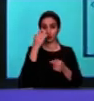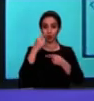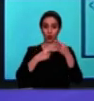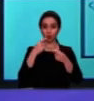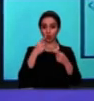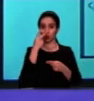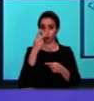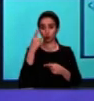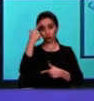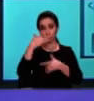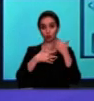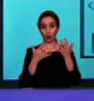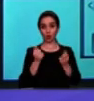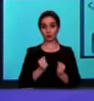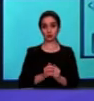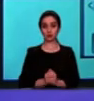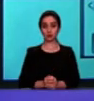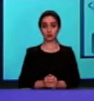ko'rib, tushunib olamiz.